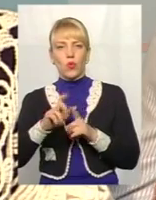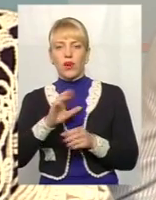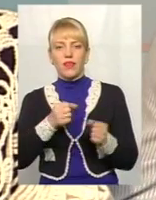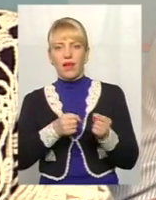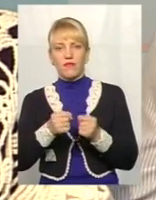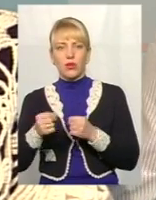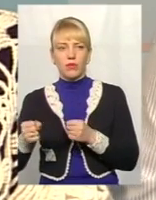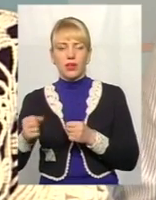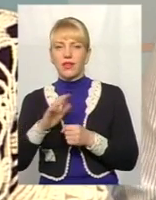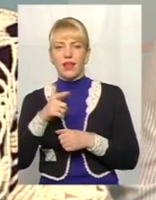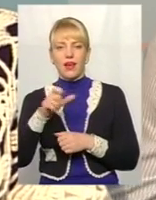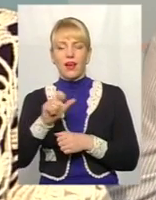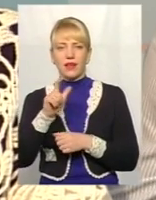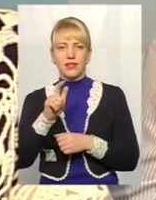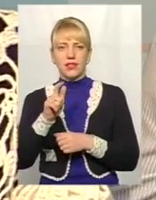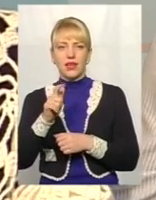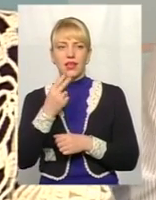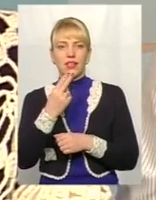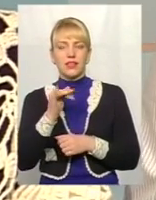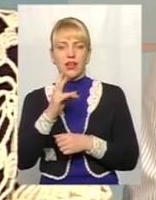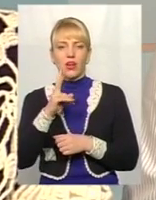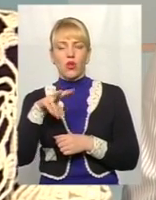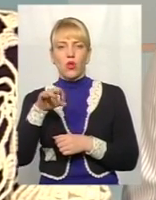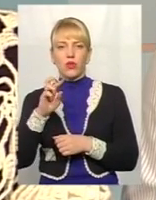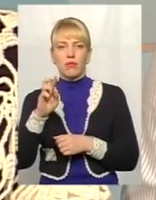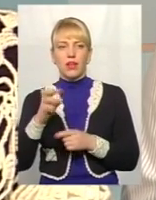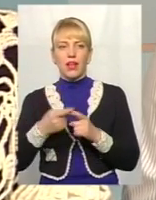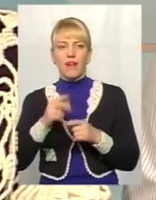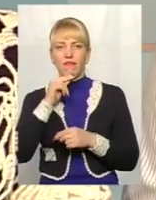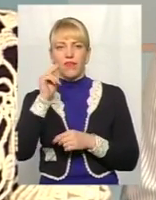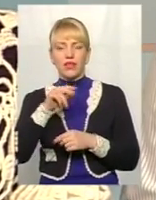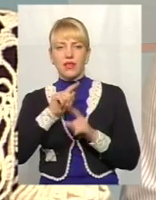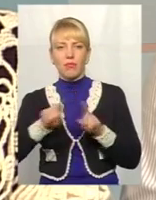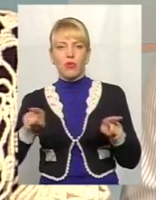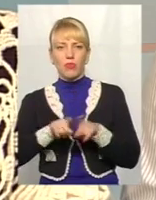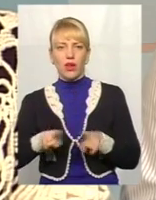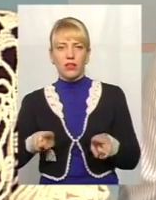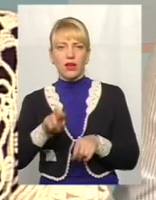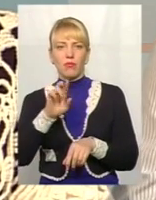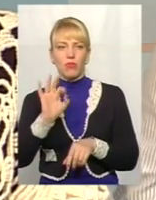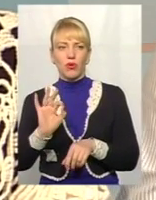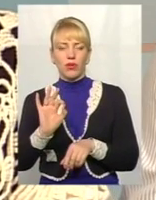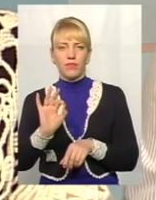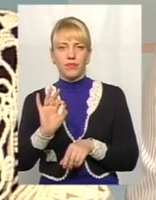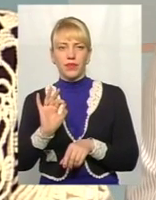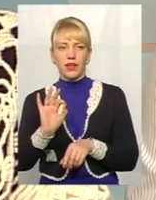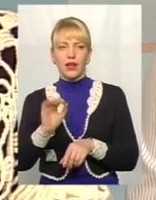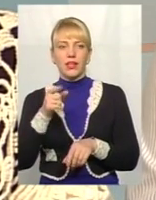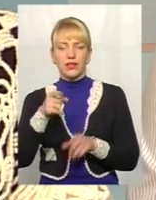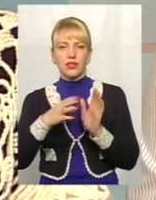газ «Циклон Б», який використовувався в концтаборах, а винна пропаганда. Адже і,